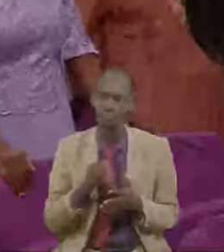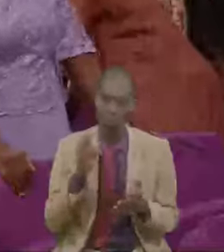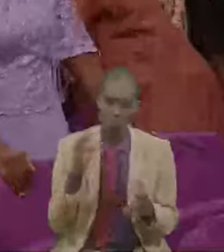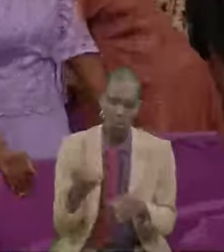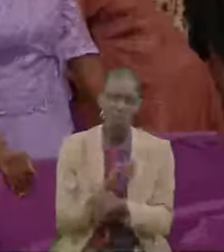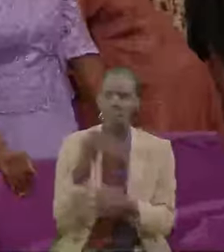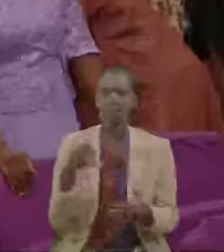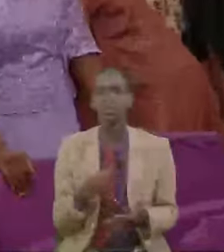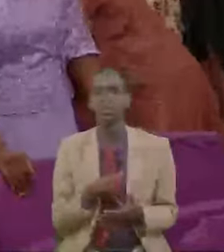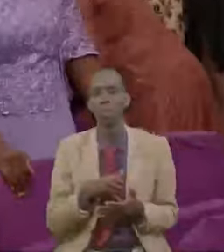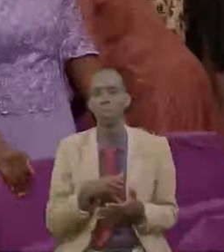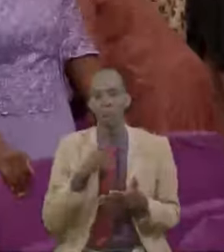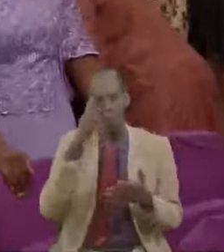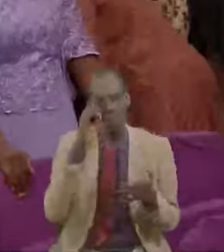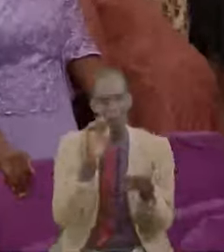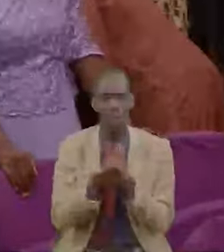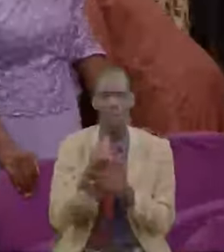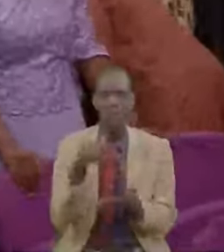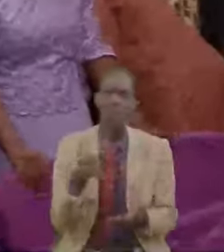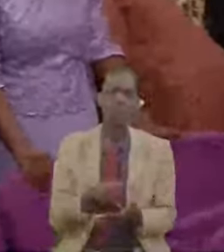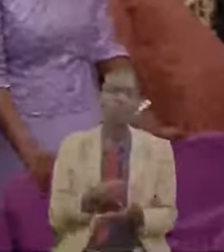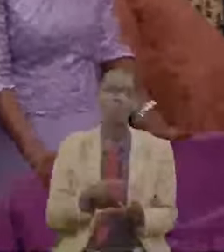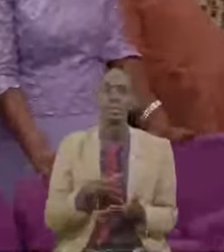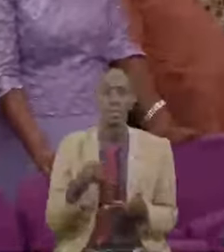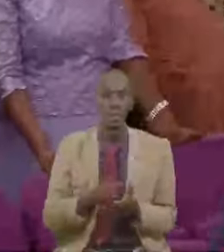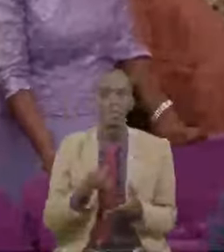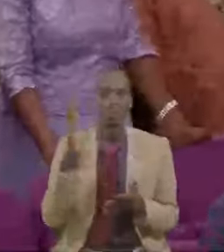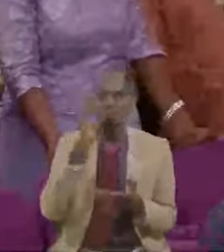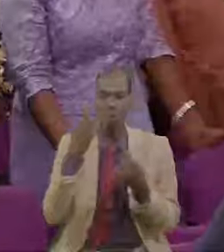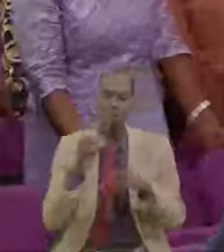Tenez-vous sur cela. Croyez cela, c'est fait.